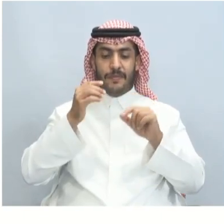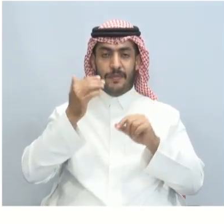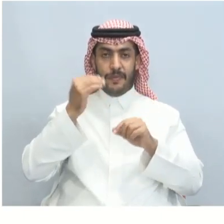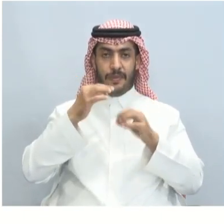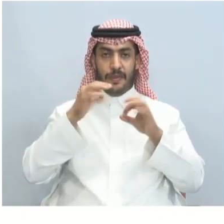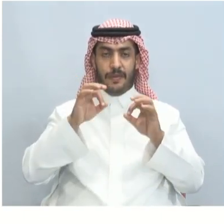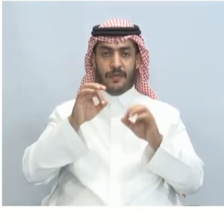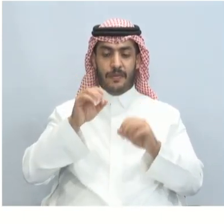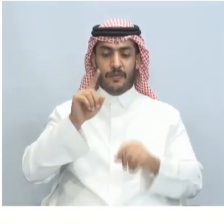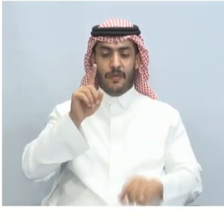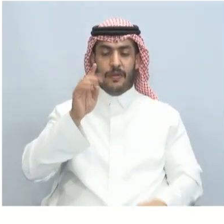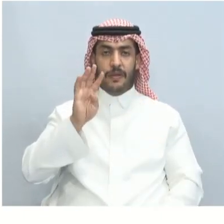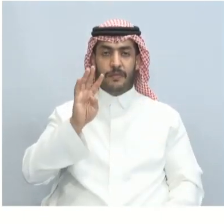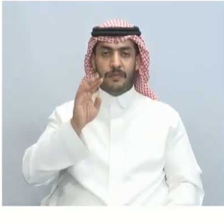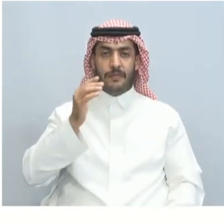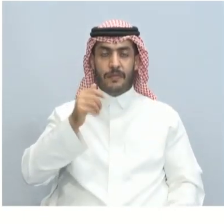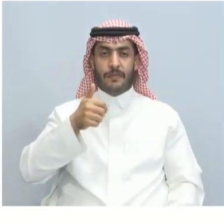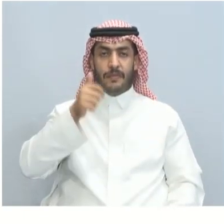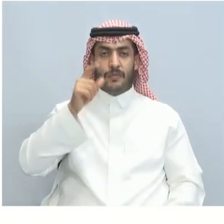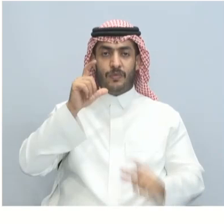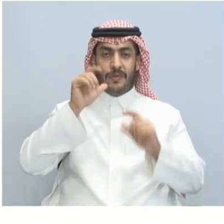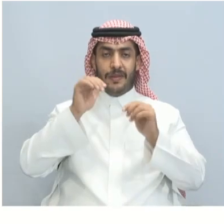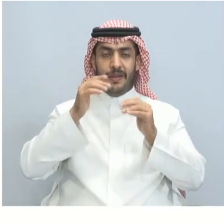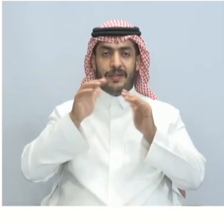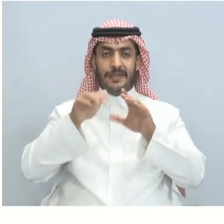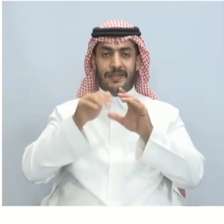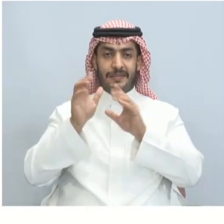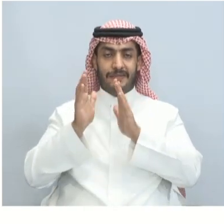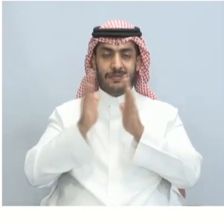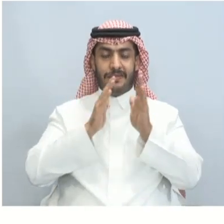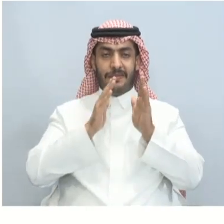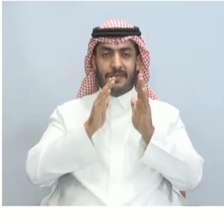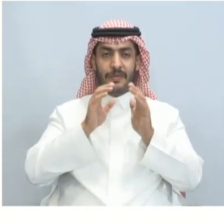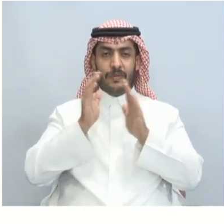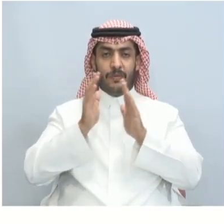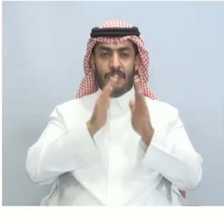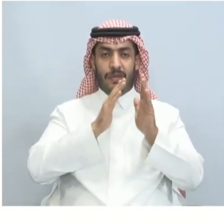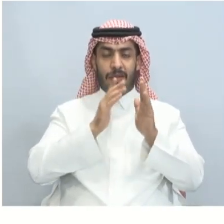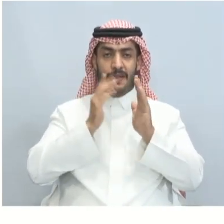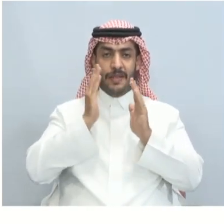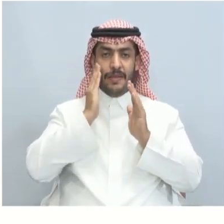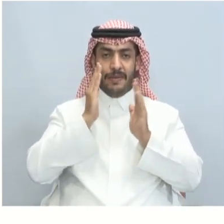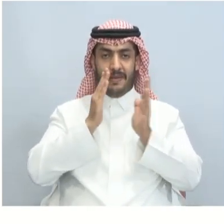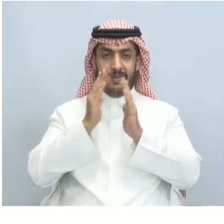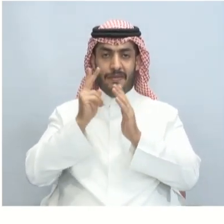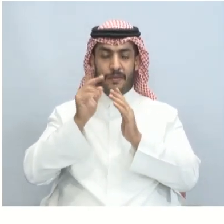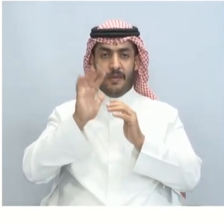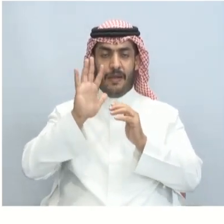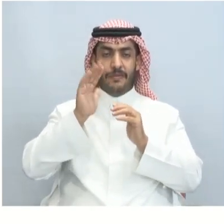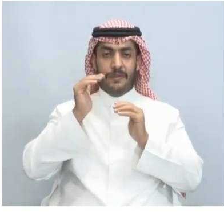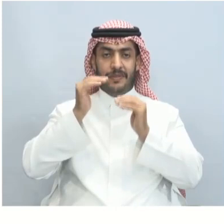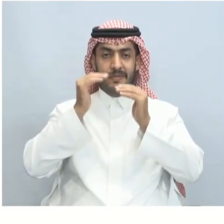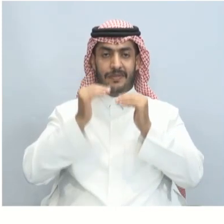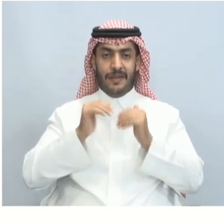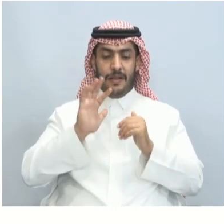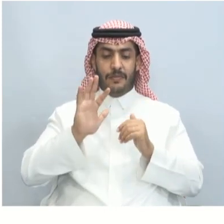سالب ا و1 ثم اوجد صورته بانسحاب مقداره وحدتان الى اليمين وخمس وحدات الى